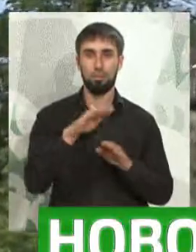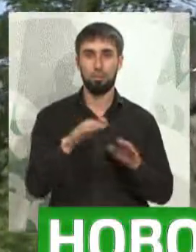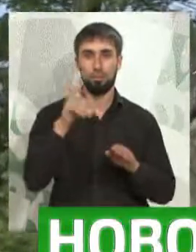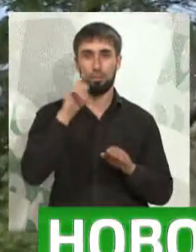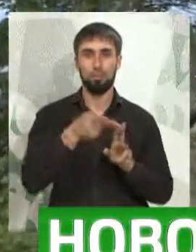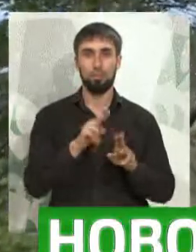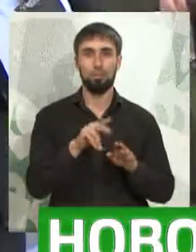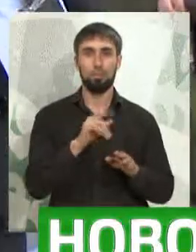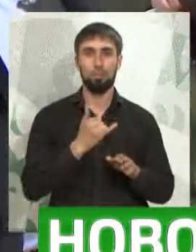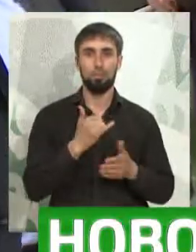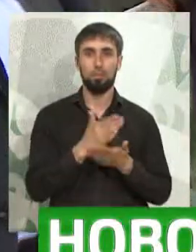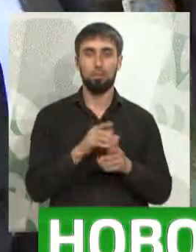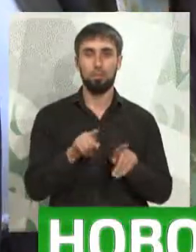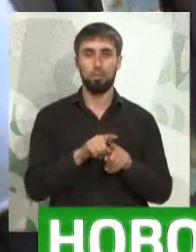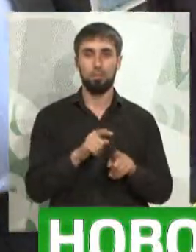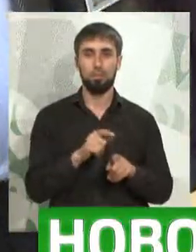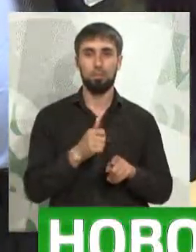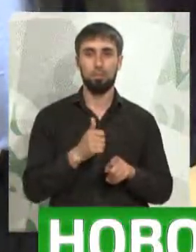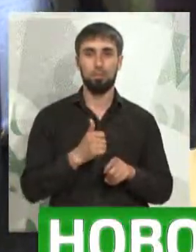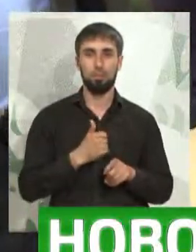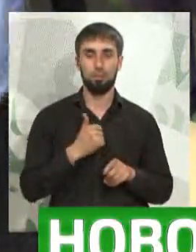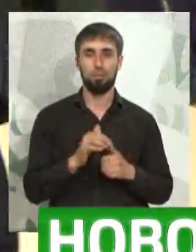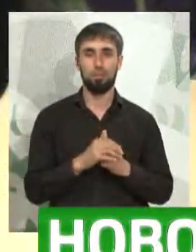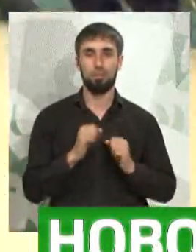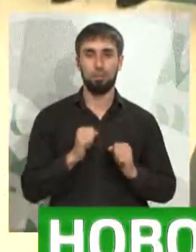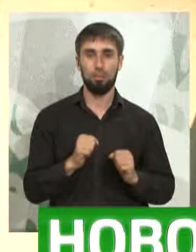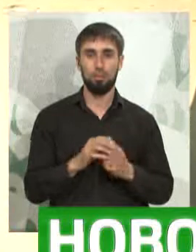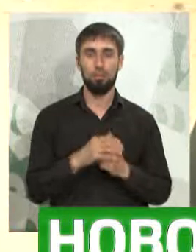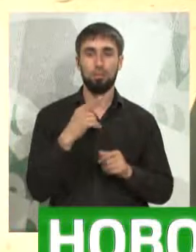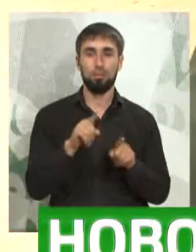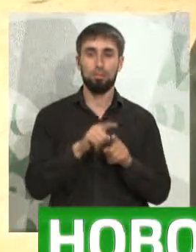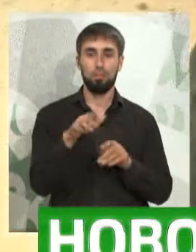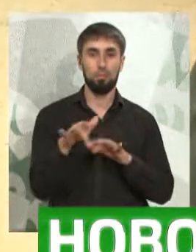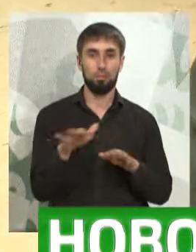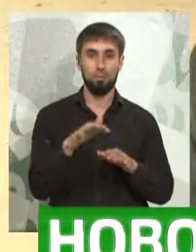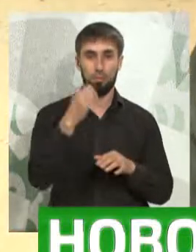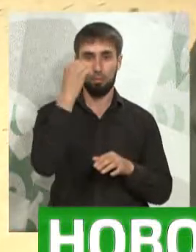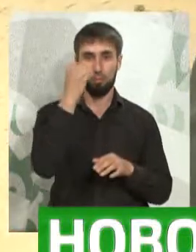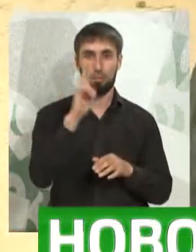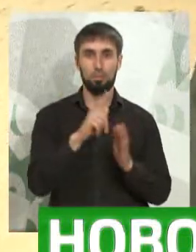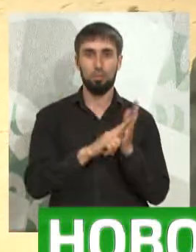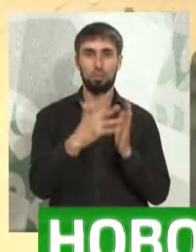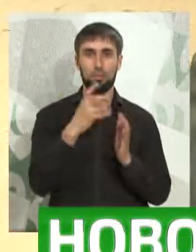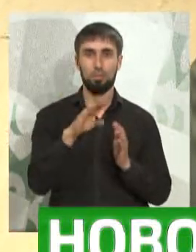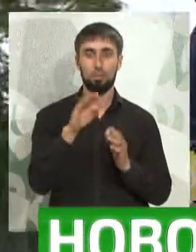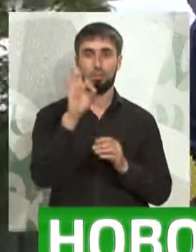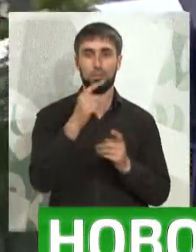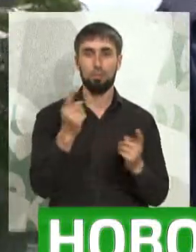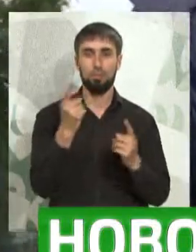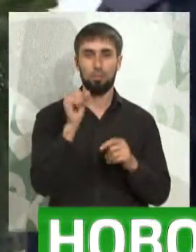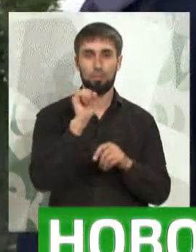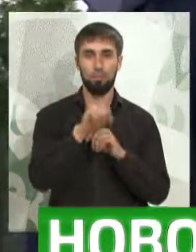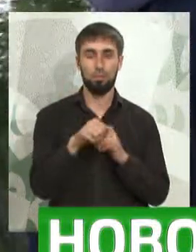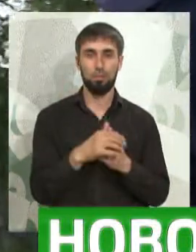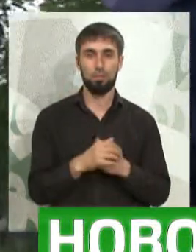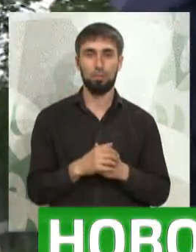такие герои. Присутствующие также отметили, что такое памятное мероприятие, приуроченное к 75-летию Великой Отечественной